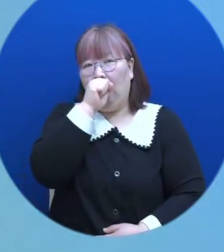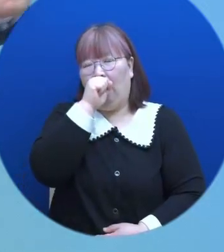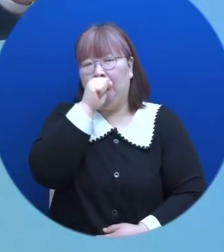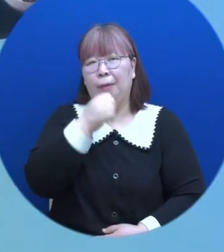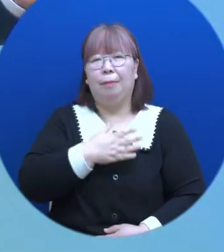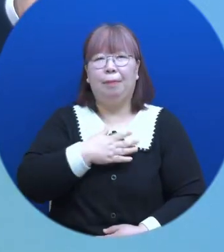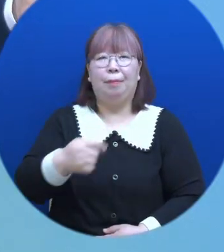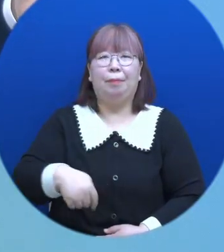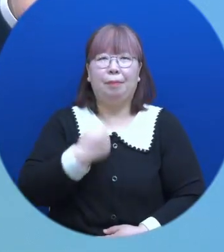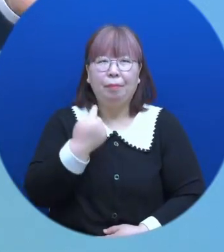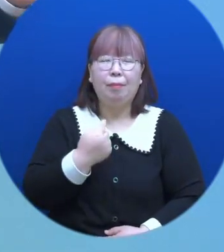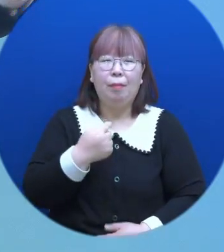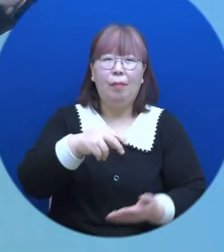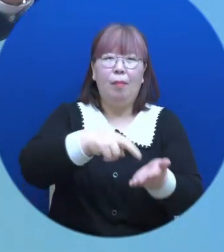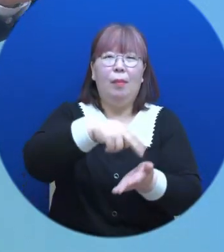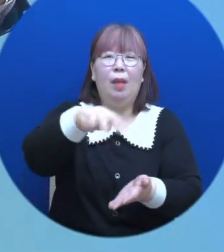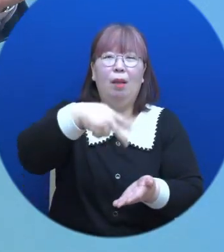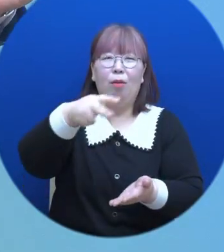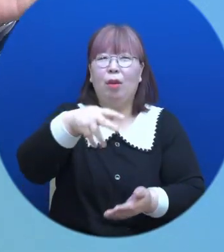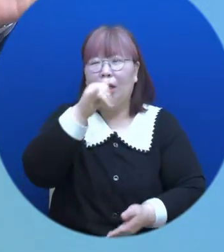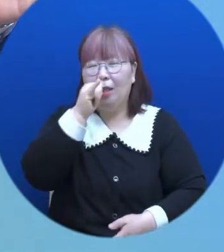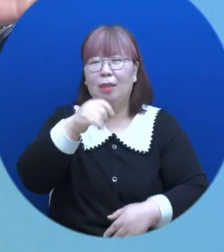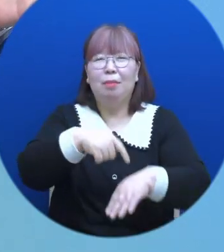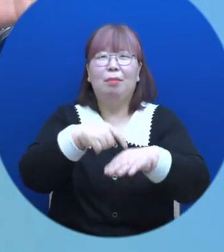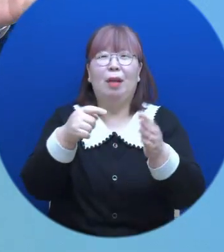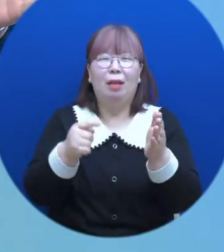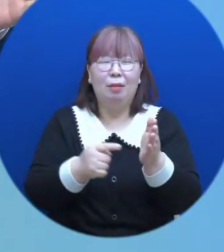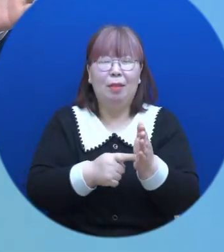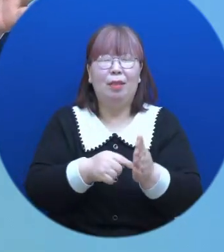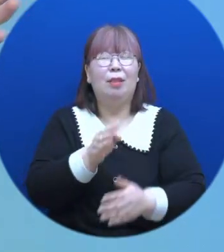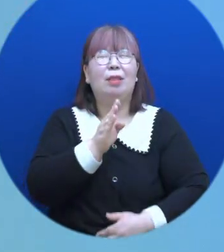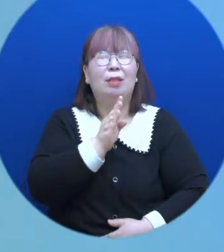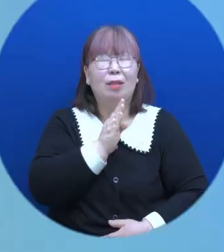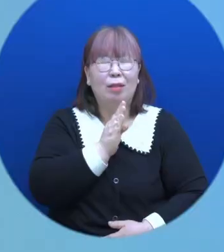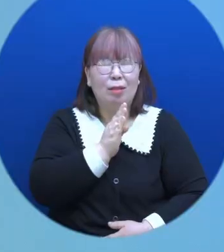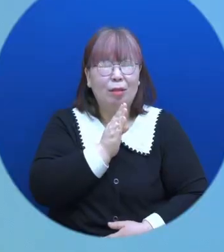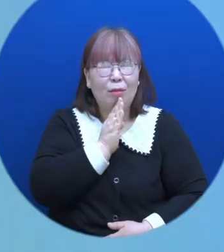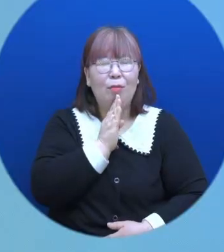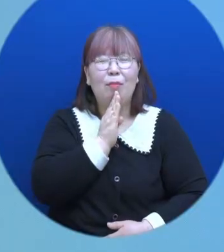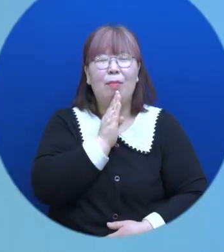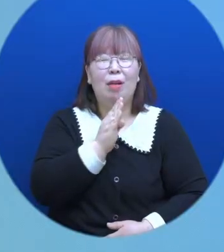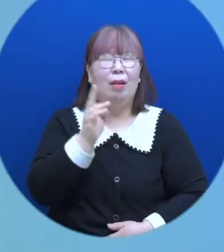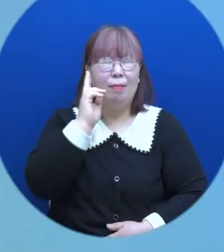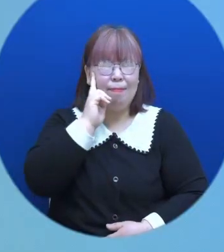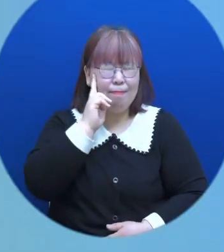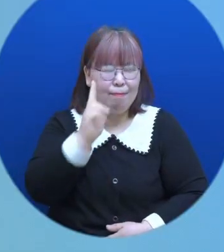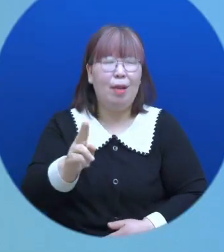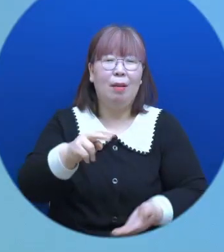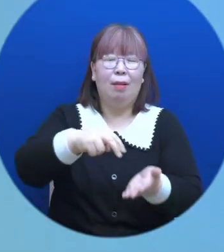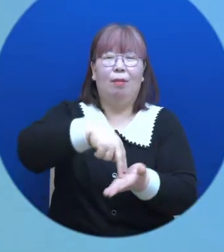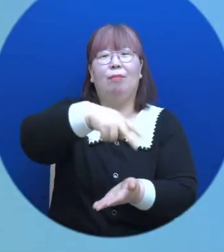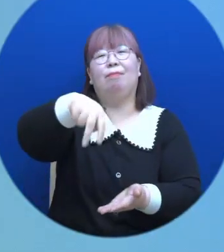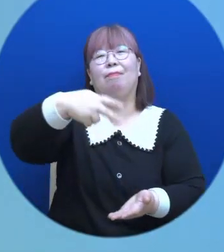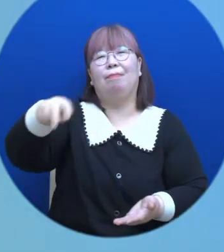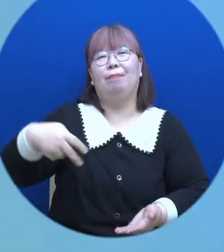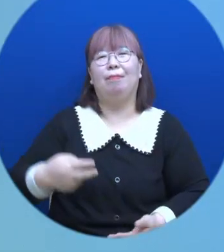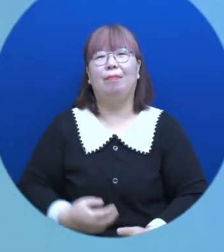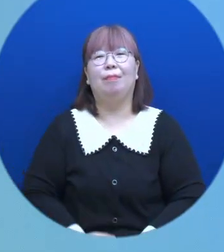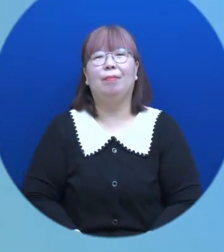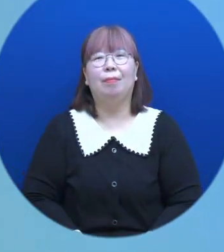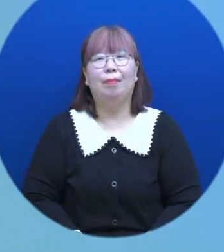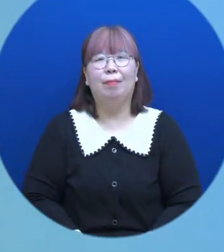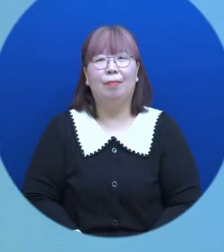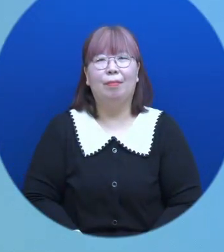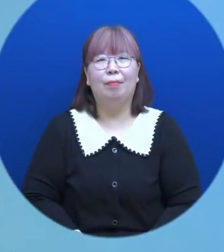쓸쓸하게 있는 그 마음이라는 건 말할 수 없이 외로운 거예요. 정말로.